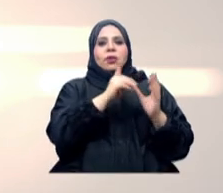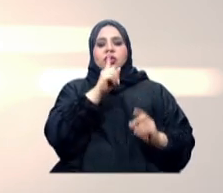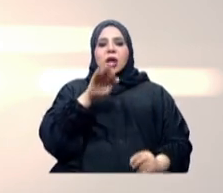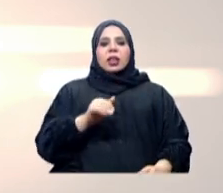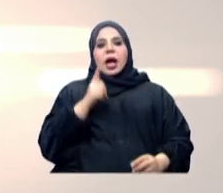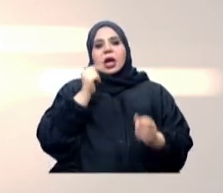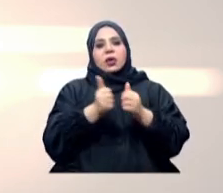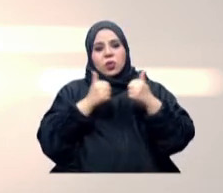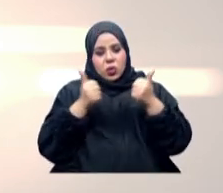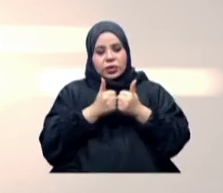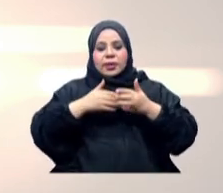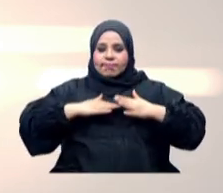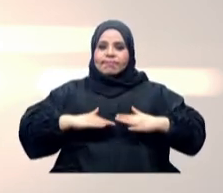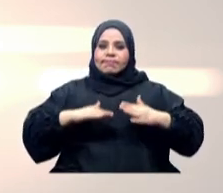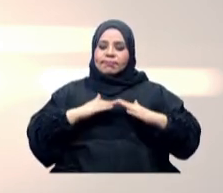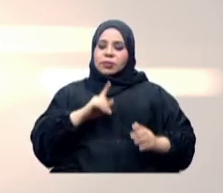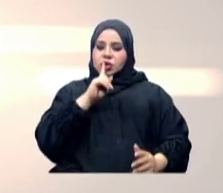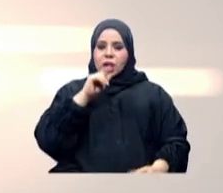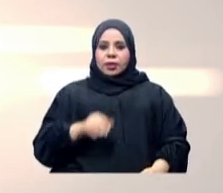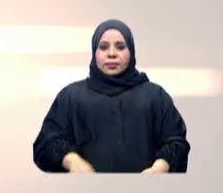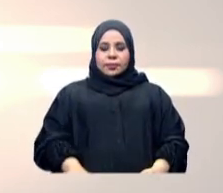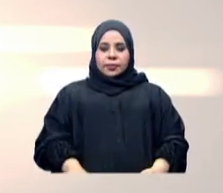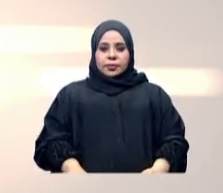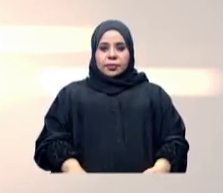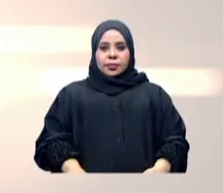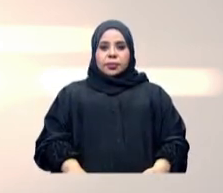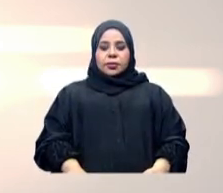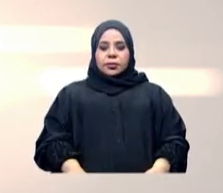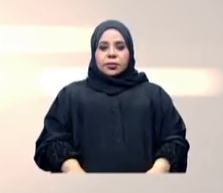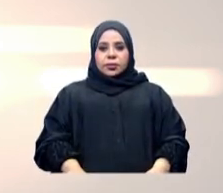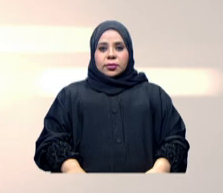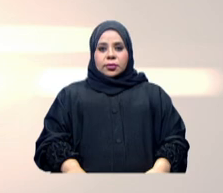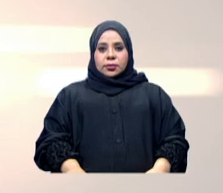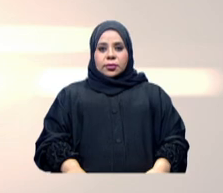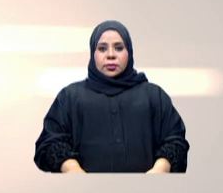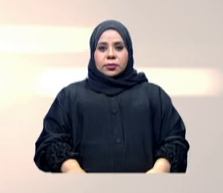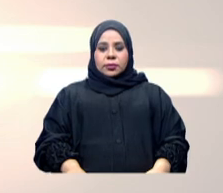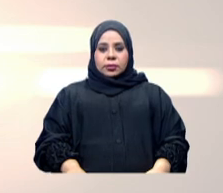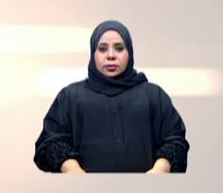رحمته ومغفرته ويلهم أسرته الكريمة جميل الصبر والسلوان.